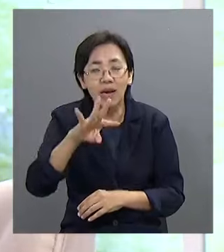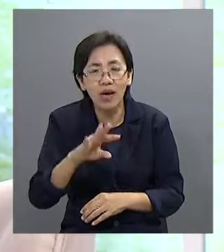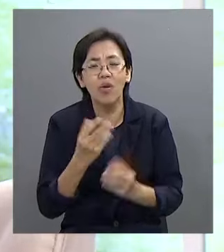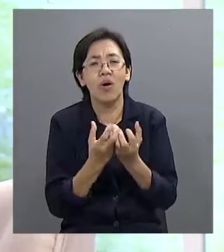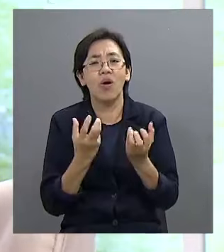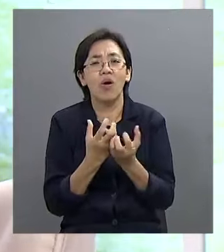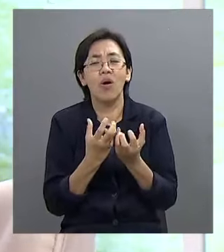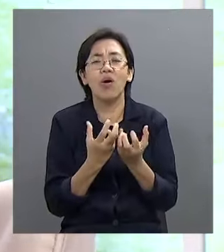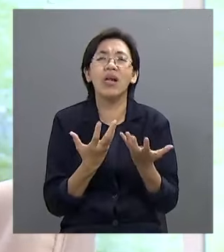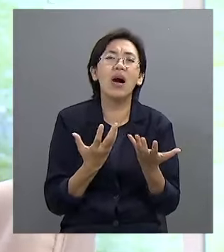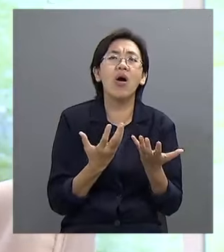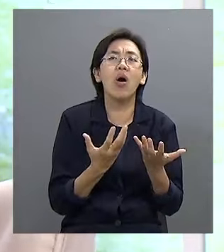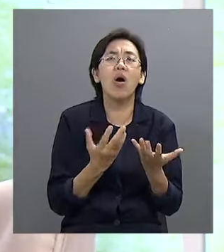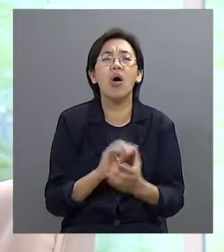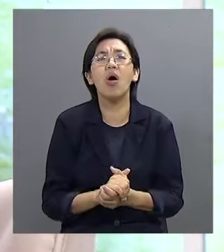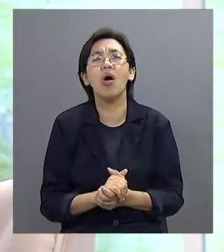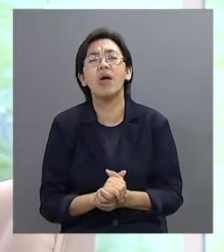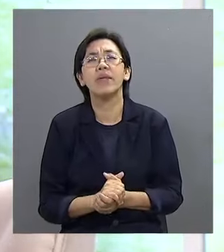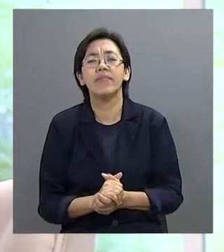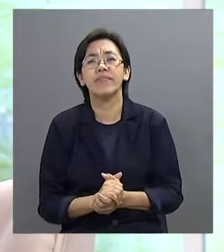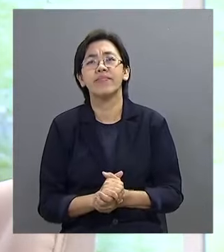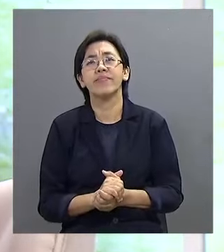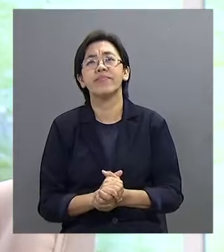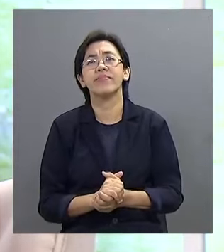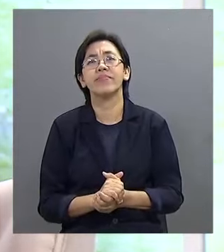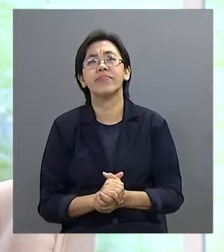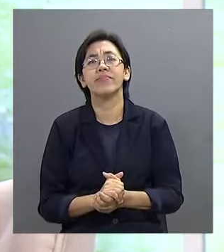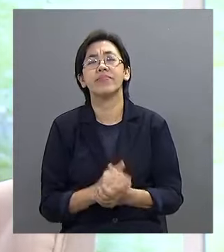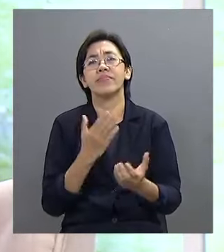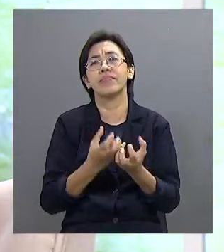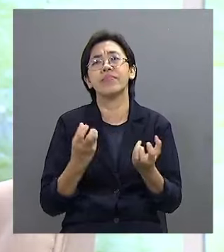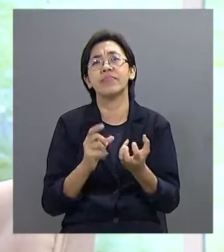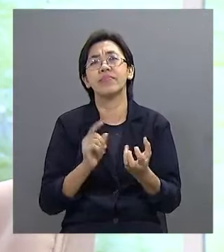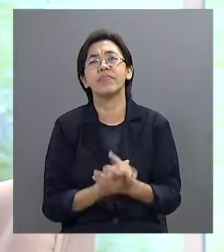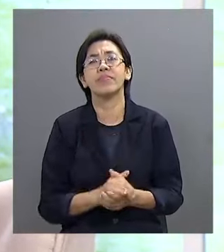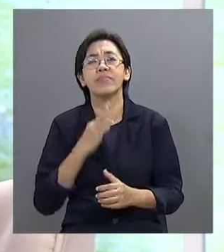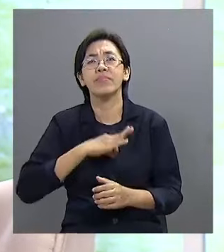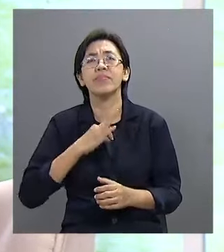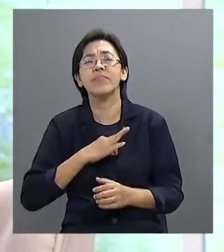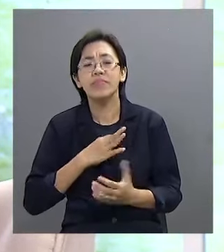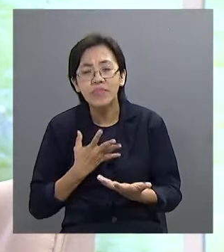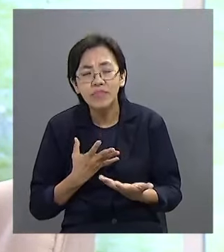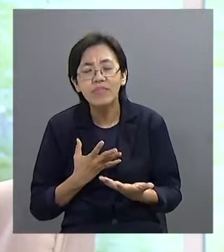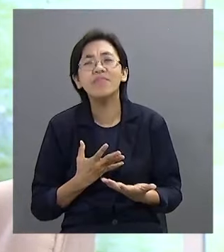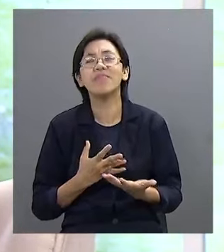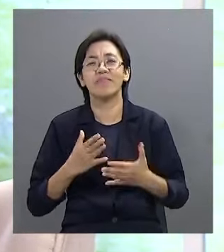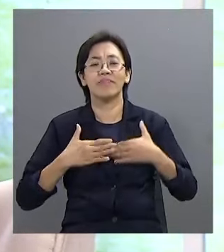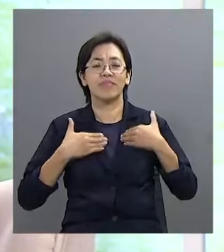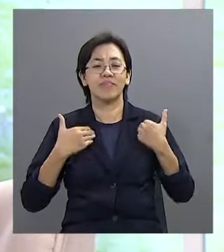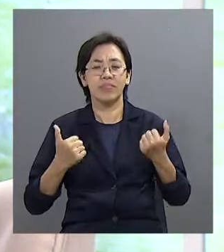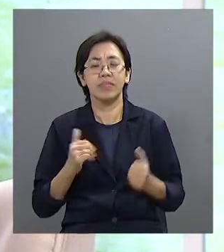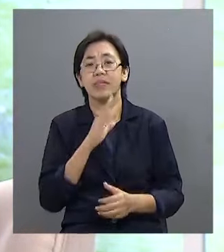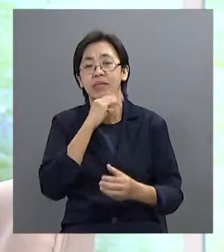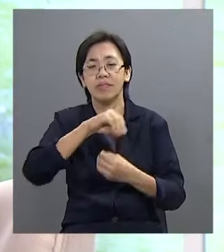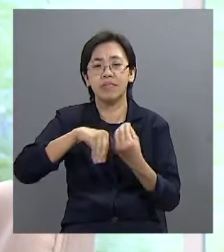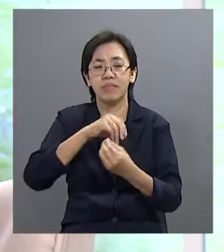ไม่มากไม่หมายบางทีเนี่ยไม่ครบว่าต้นทุนด้วยซ้ำไปแต่สิ่งที่ได้มันคือความอิ่มใจคุณผู้ชมคะในยุคเศรษฐกิจที่ข้าวของ